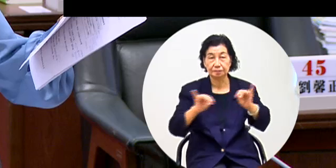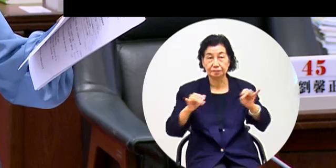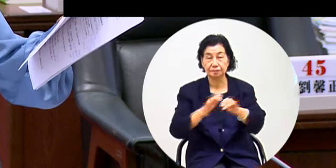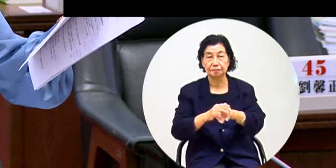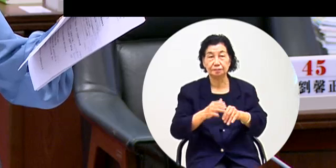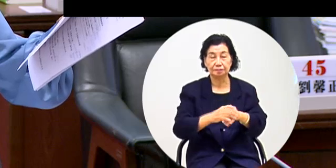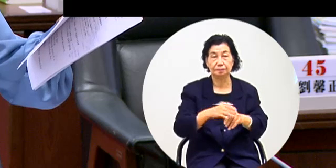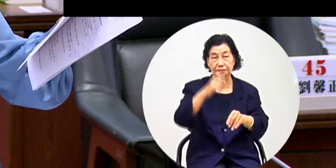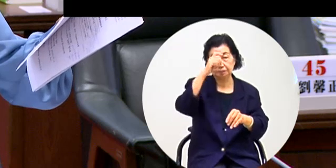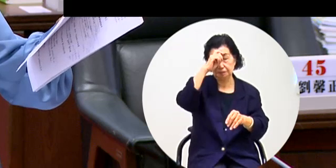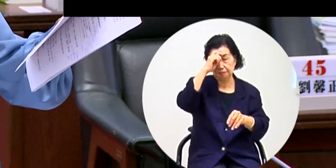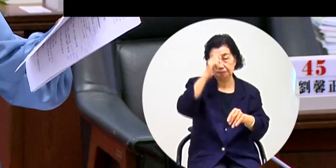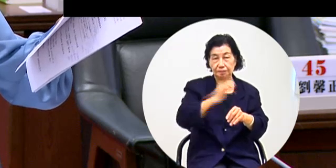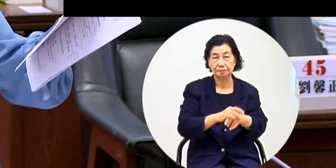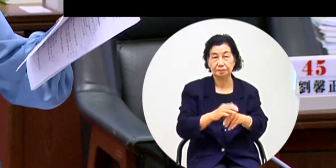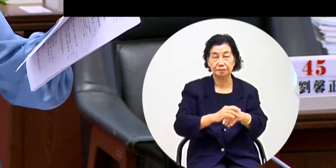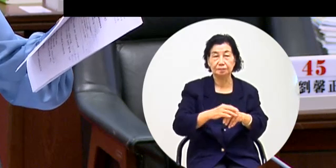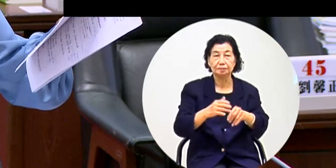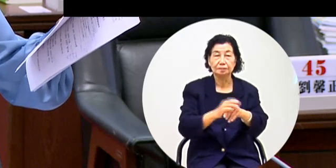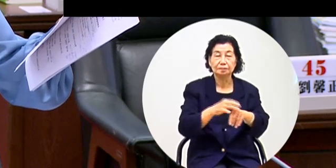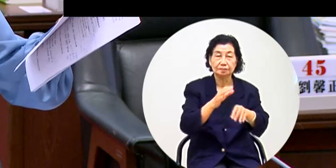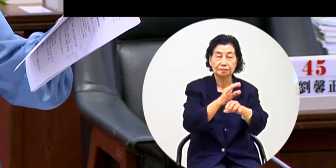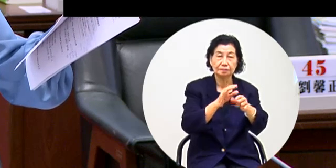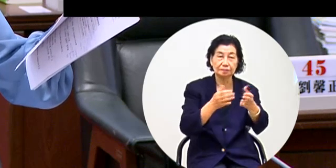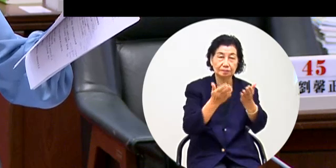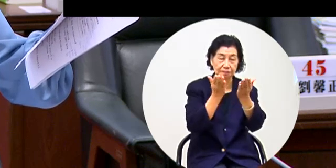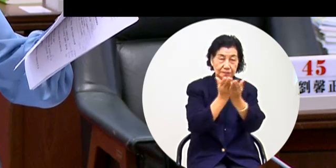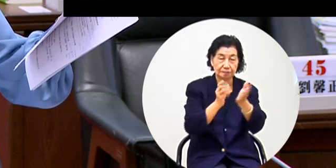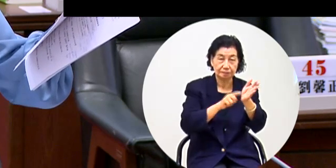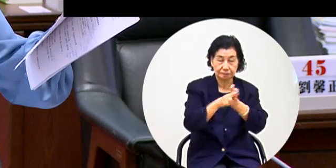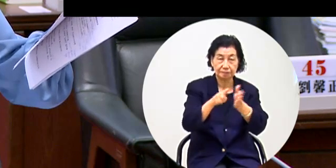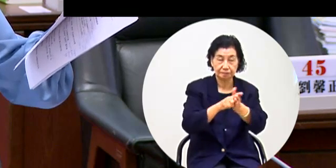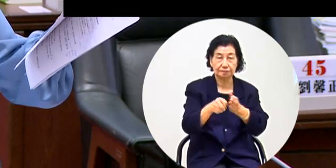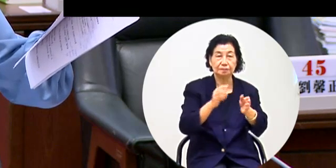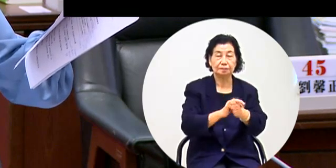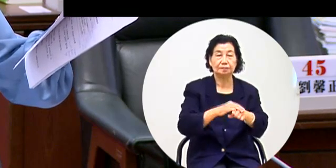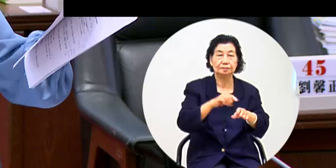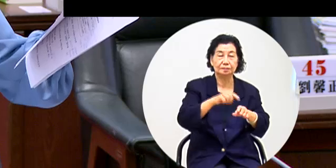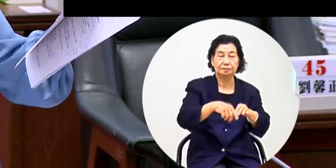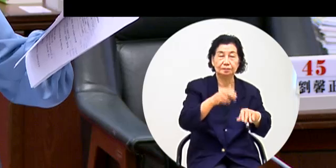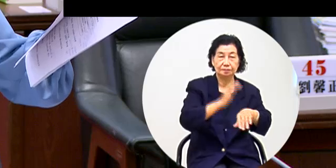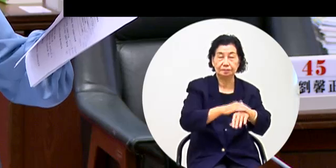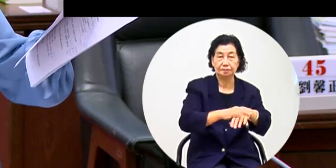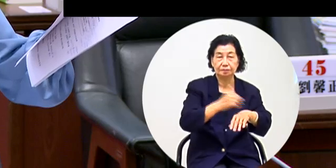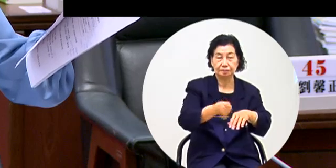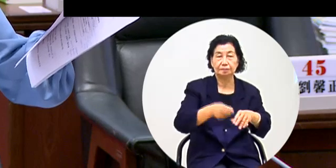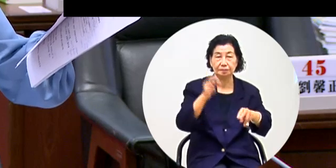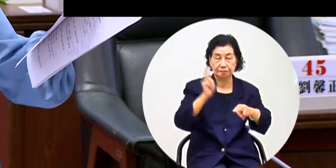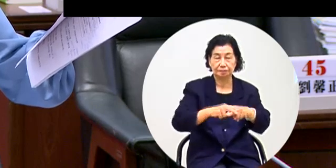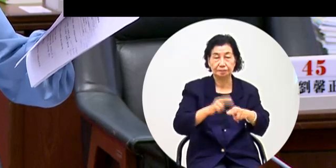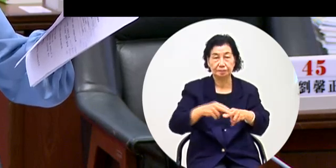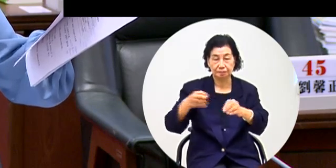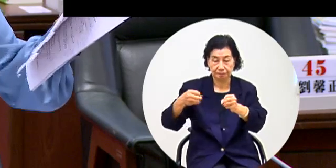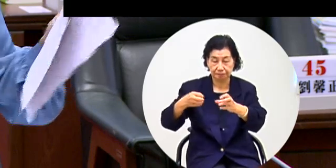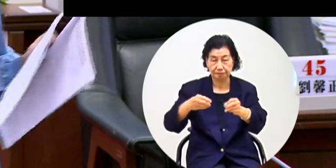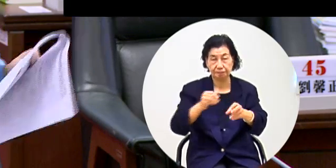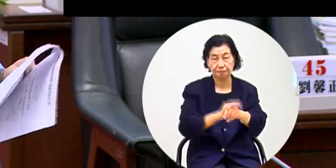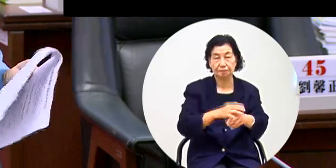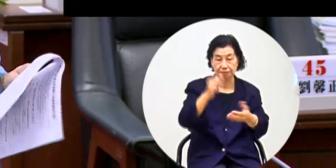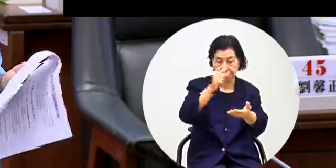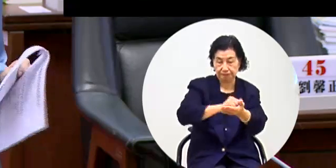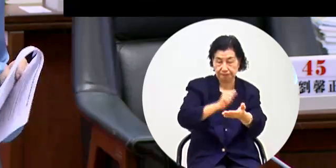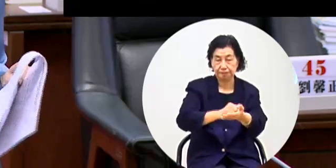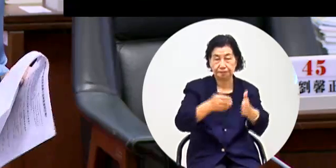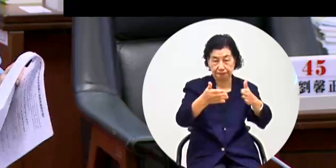团体等举办座谈会，或以其他适当的方式广寻意见，做成记录，以为拟定计划之参